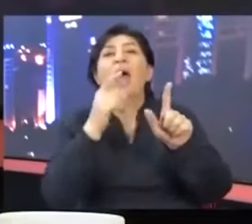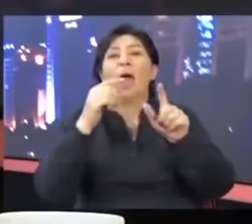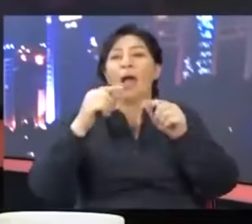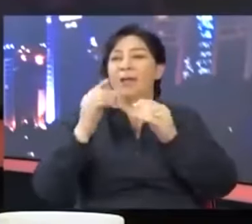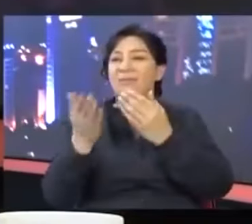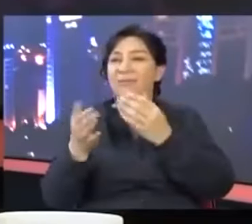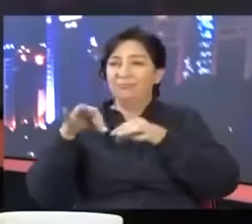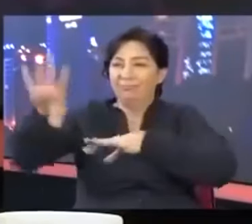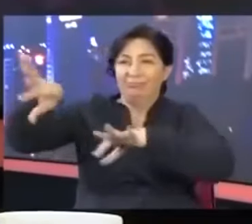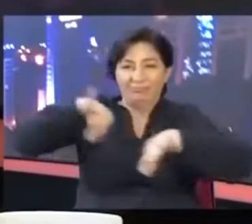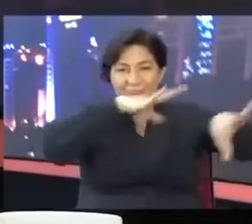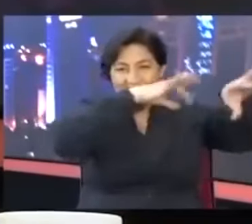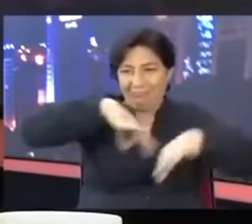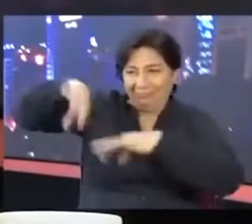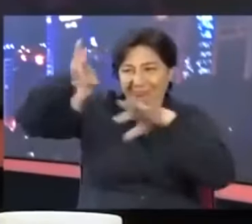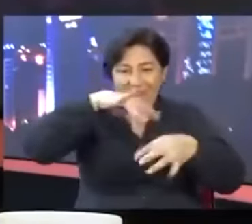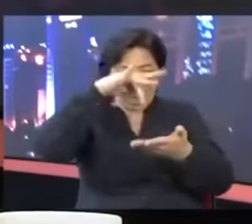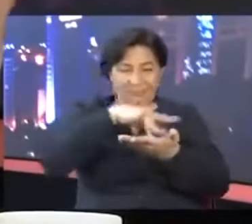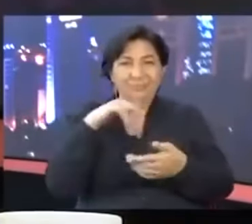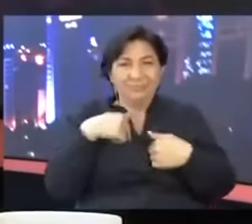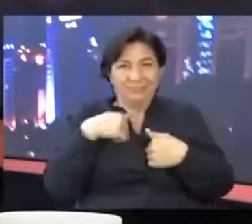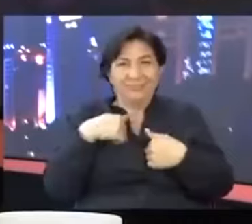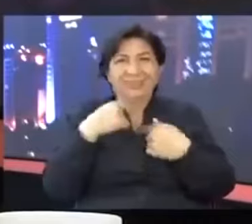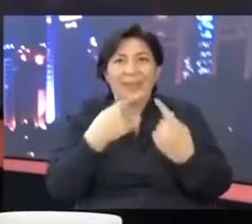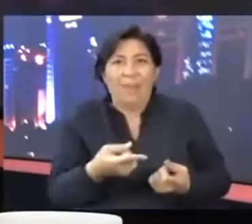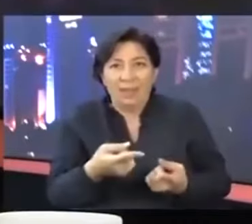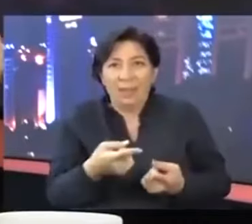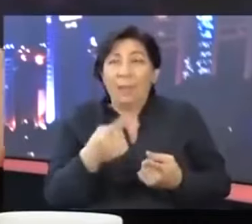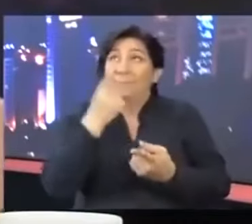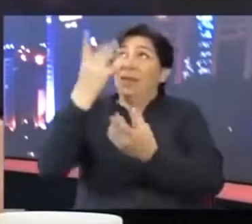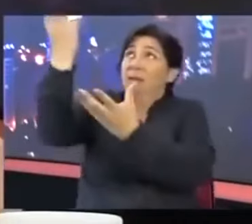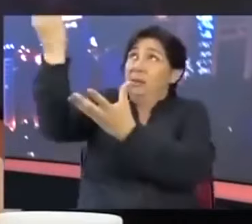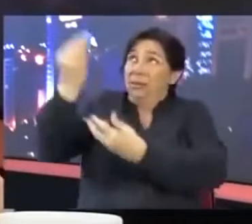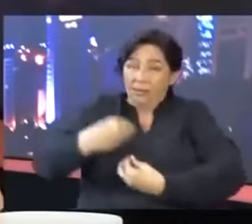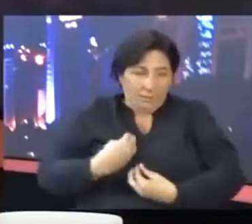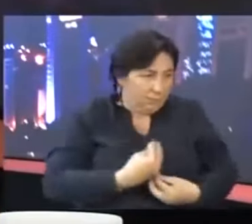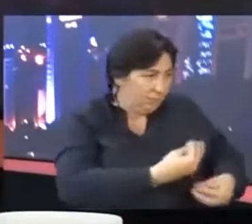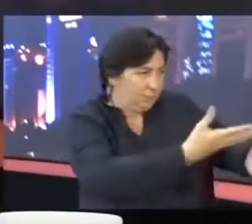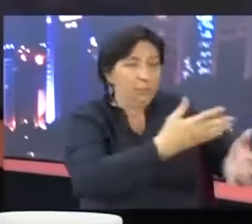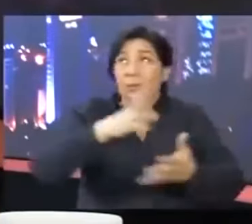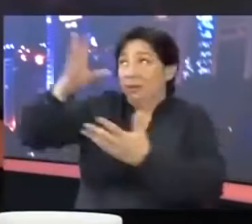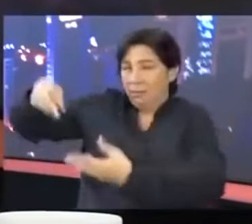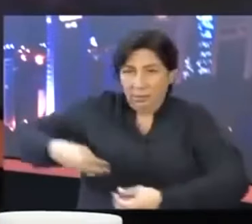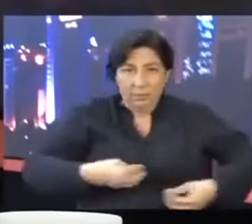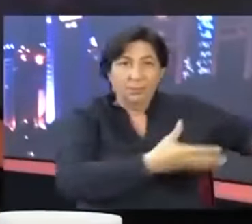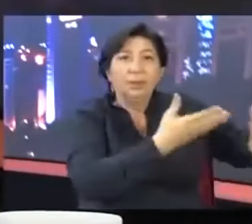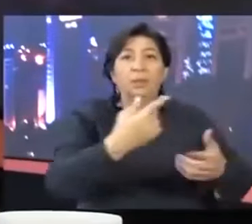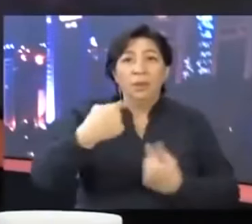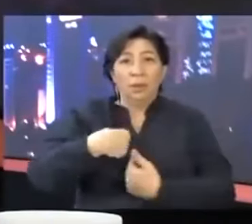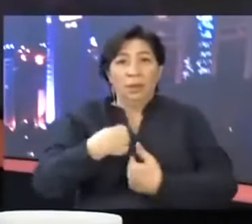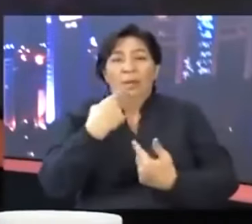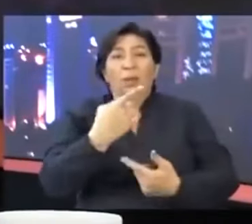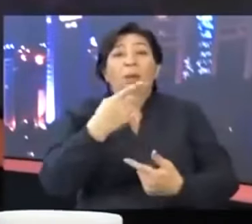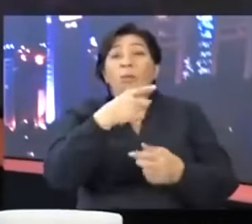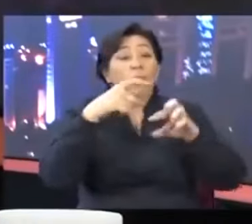ne kendisinde olanı insanlara ileten değil bir yerden bir şey alıp ileten yani resul kelimesinin bizati peygamberimiz